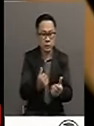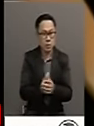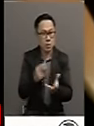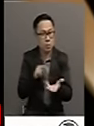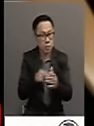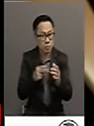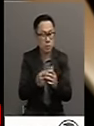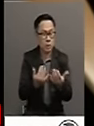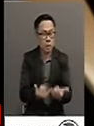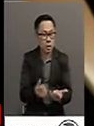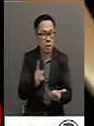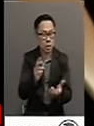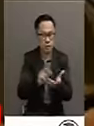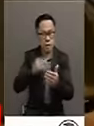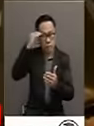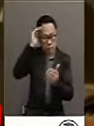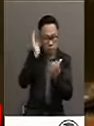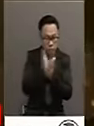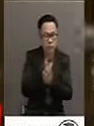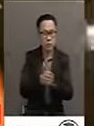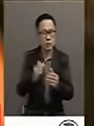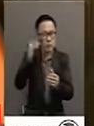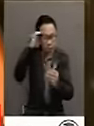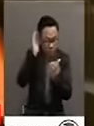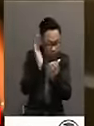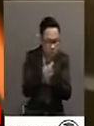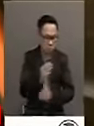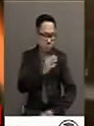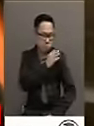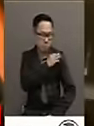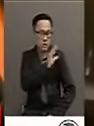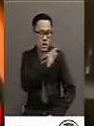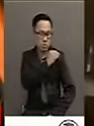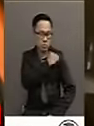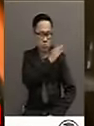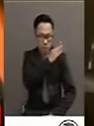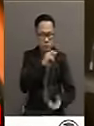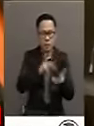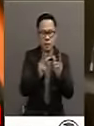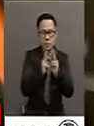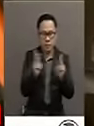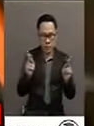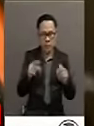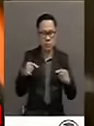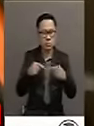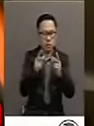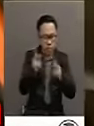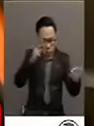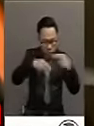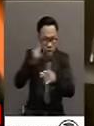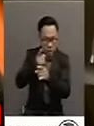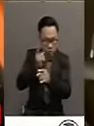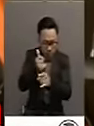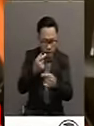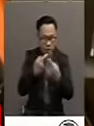ว่าตัวของตำรวจชั้นชั้นสัญญาบัตรขึ้นไปเนี่ยสามารถไปนั่งเป็นกรรมการได้แต่มันมีก